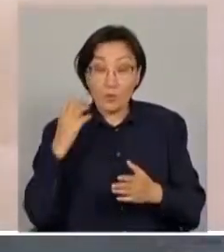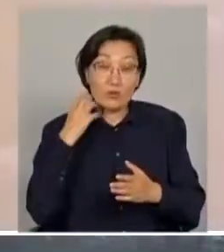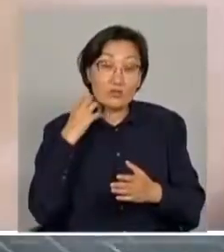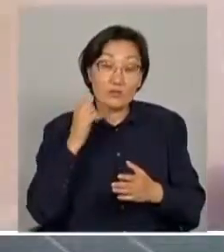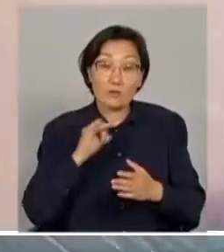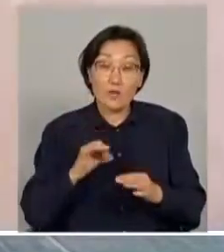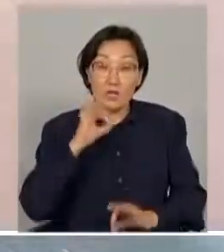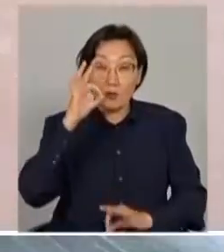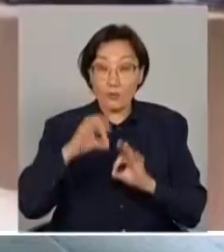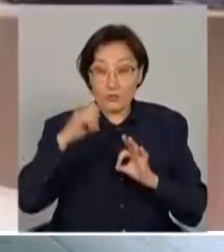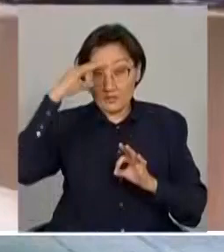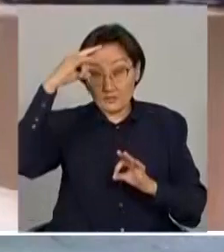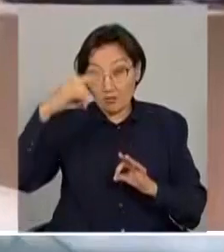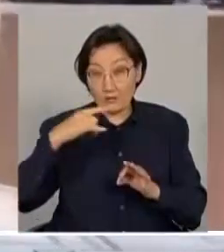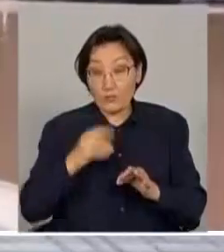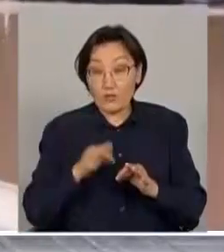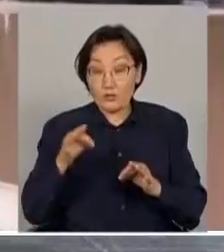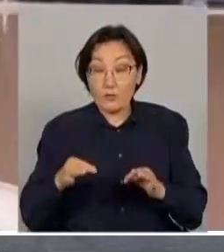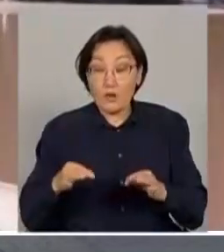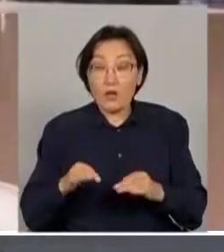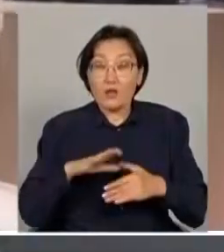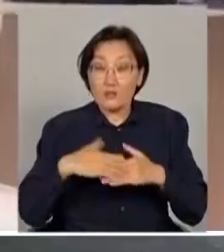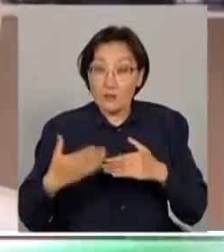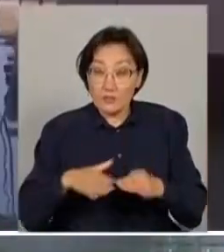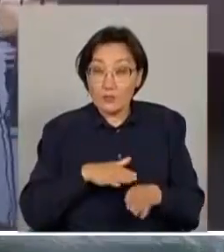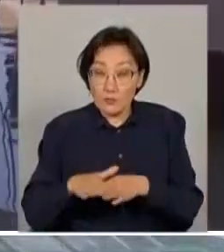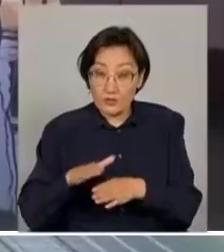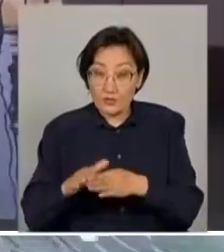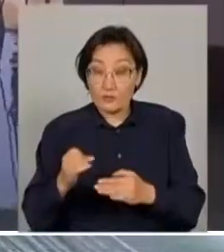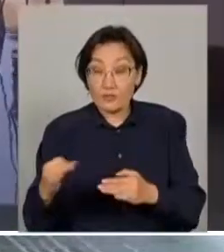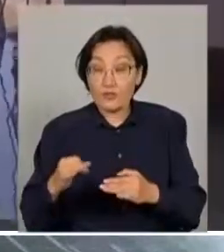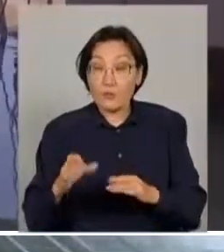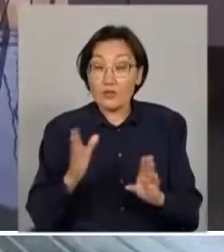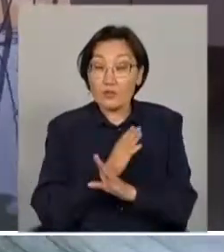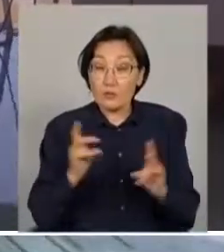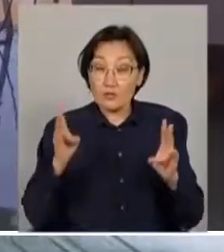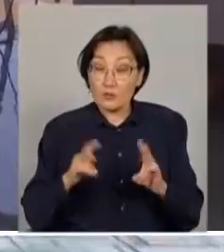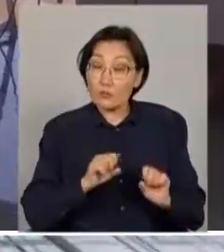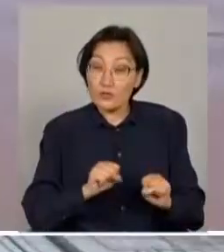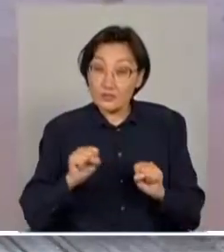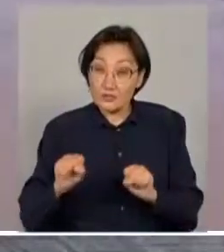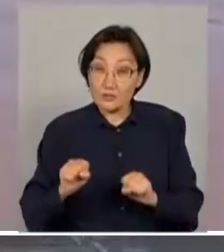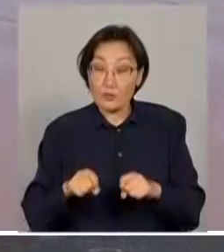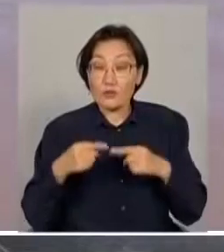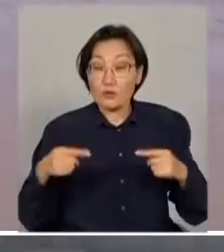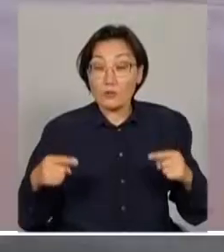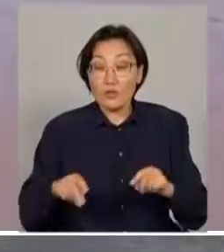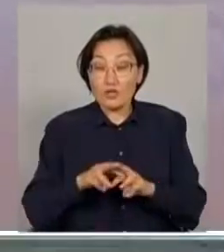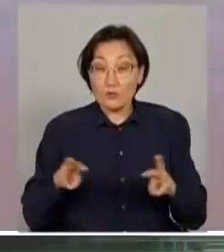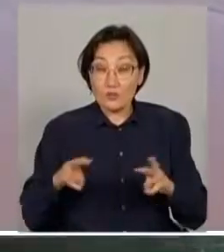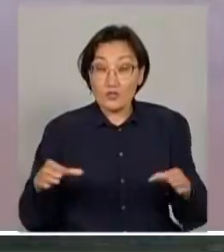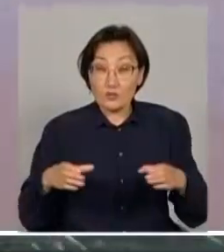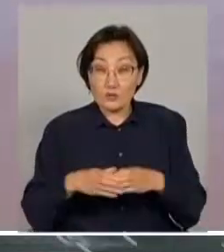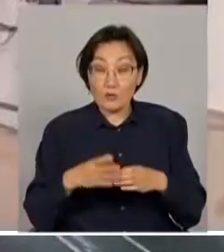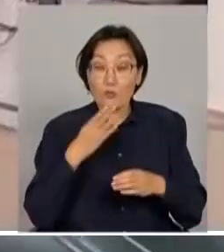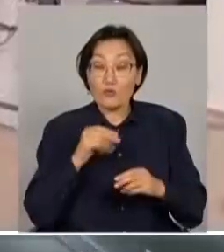мен Батыс Қазақстан облыстары кешеуілдетіп жатқан көрінеді. Онымен қоса табиғи апаттың алдын алуда өзге министрліктер де